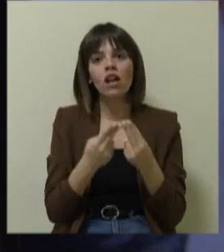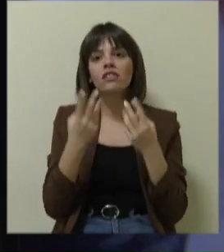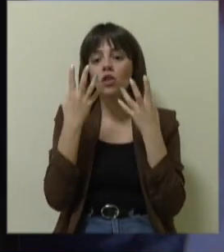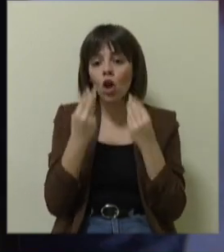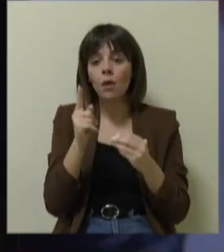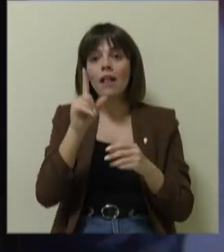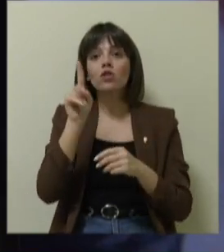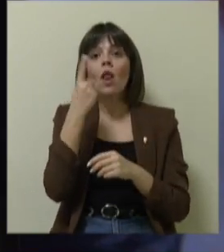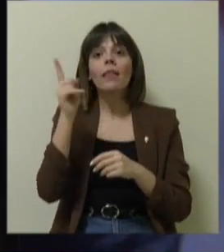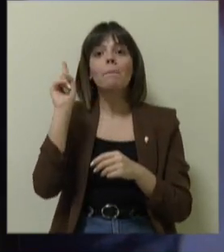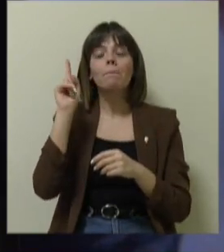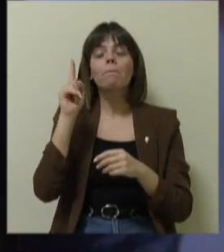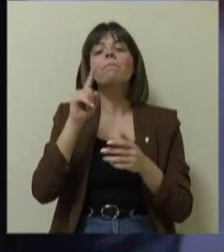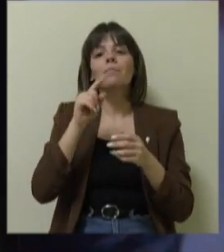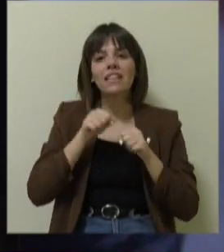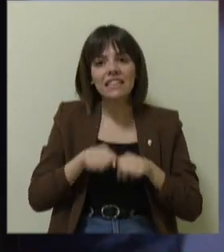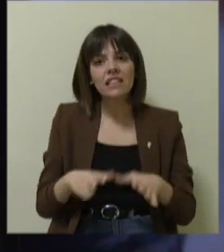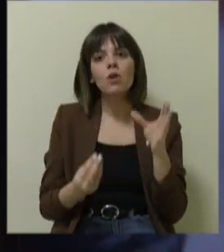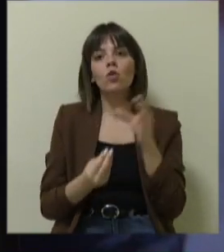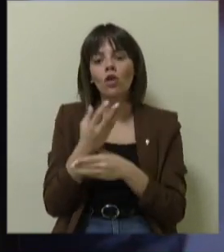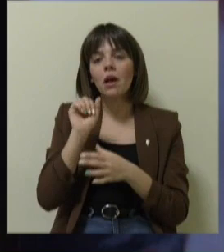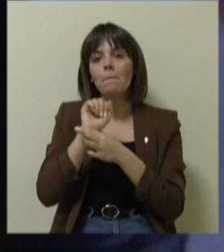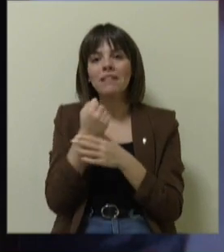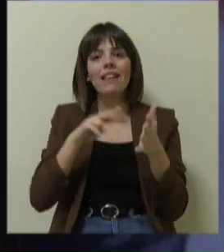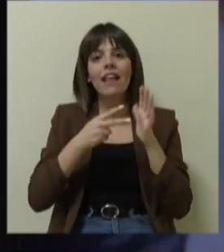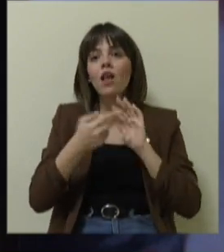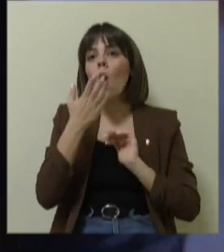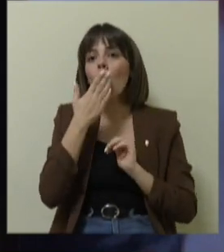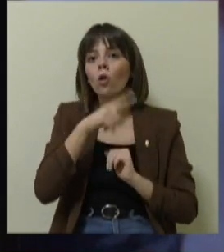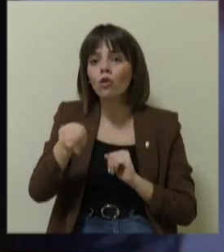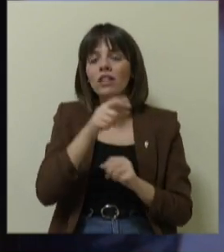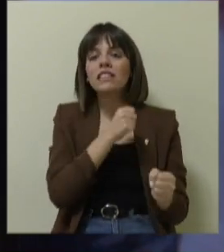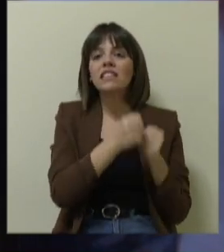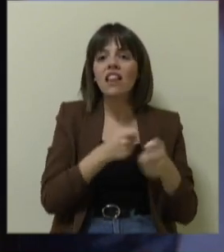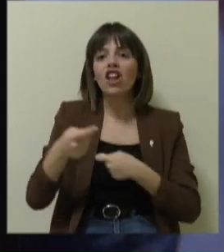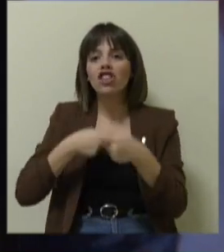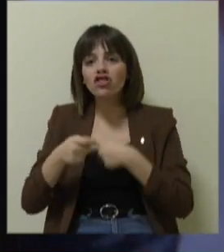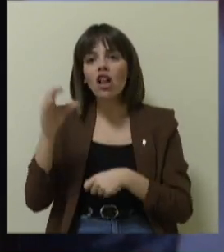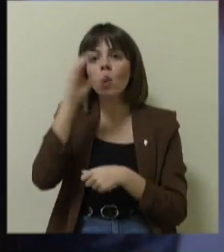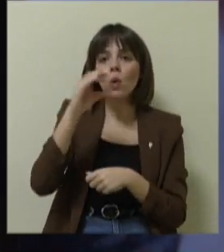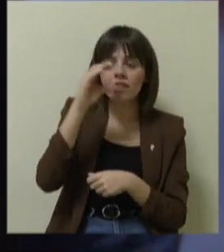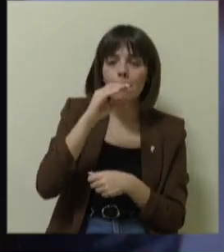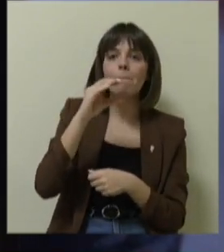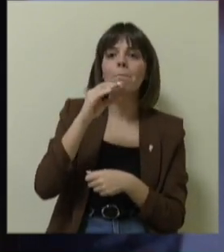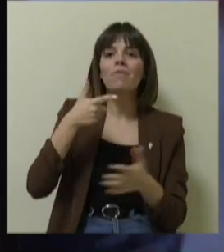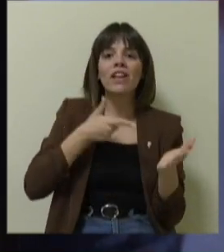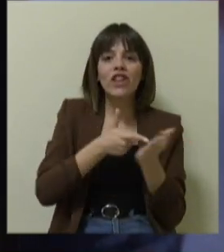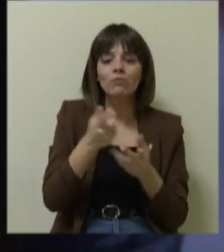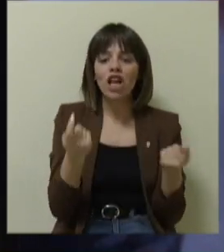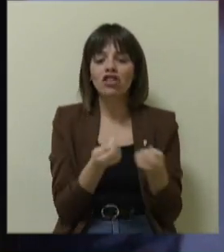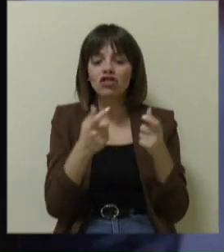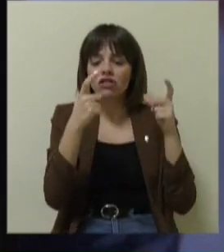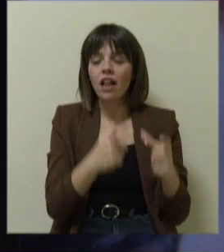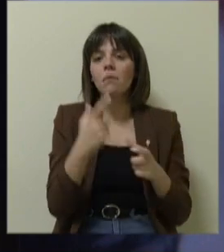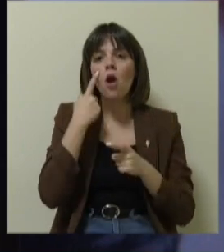bir yönetim sistemi kuracak, mesleki ve teknik okulları, sanayi, ticaret, turizm ve tarımsal